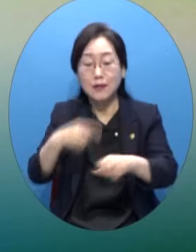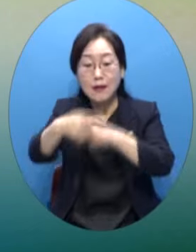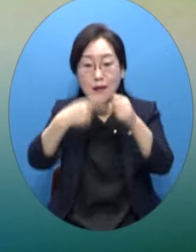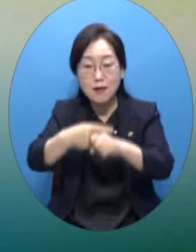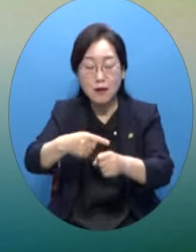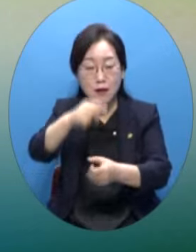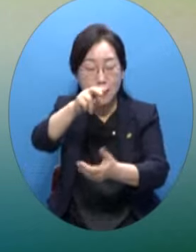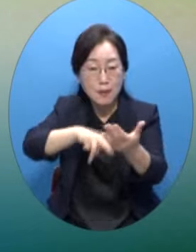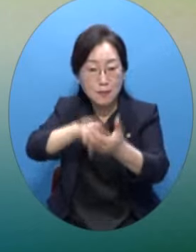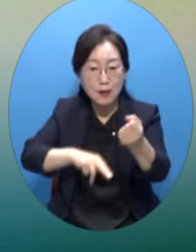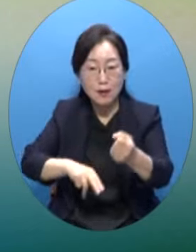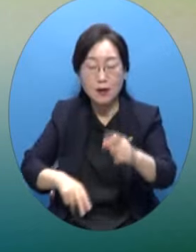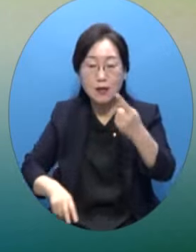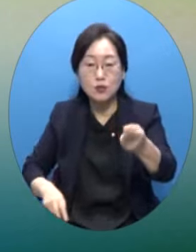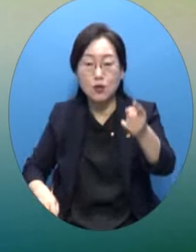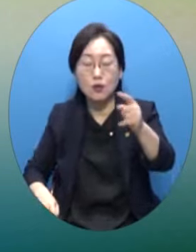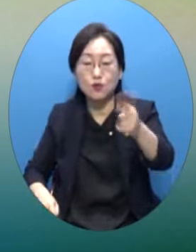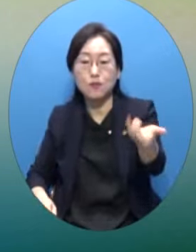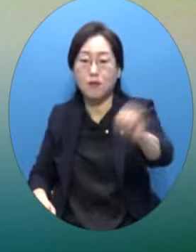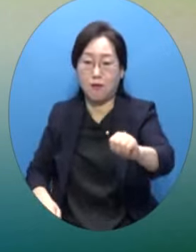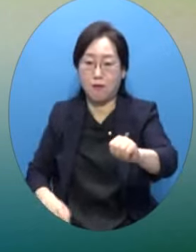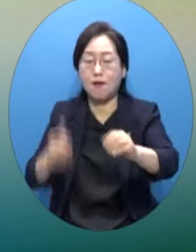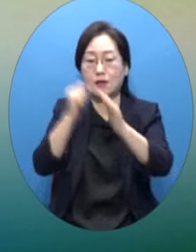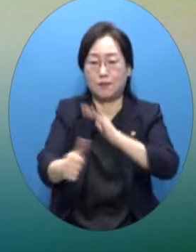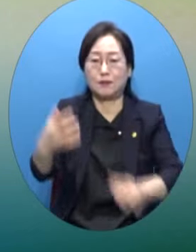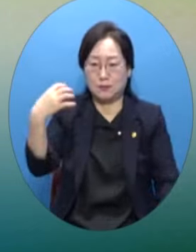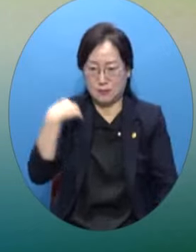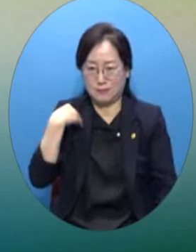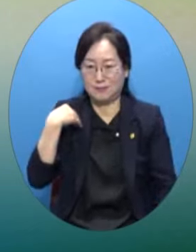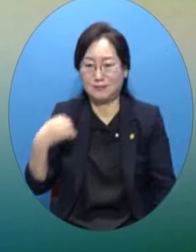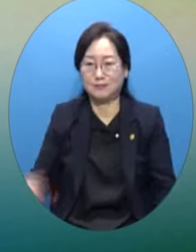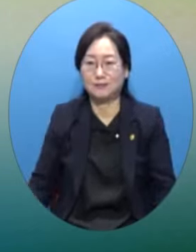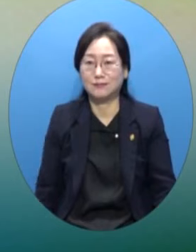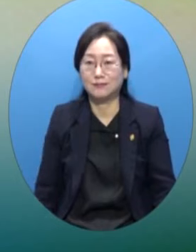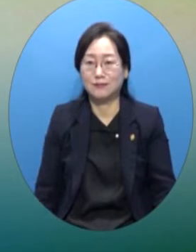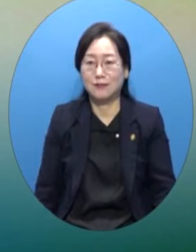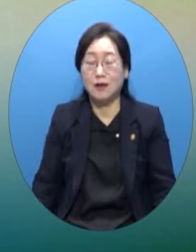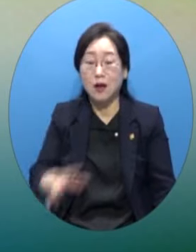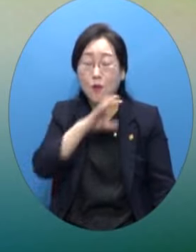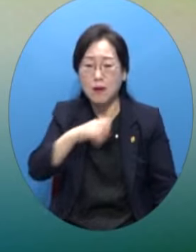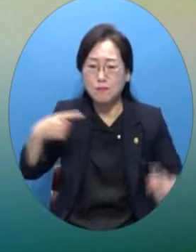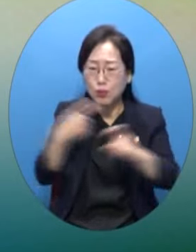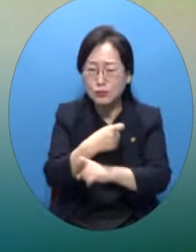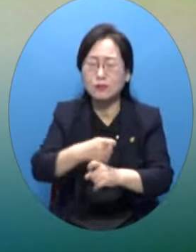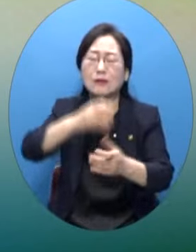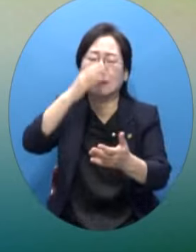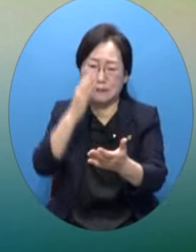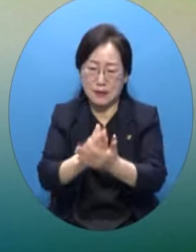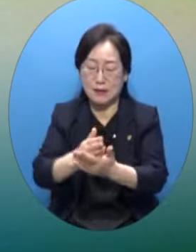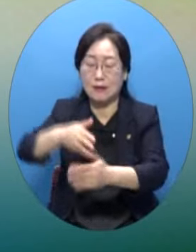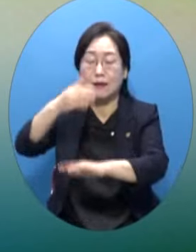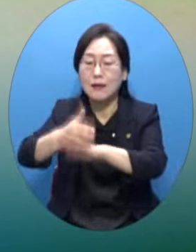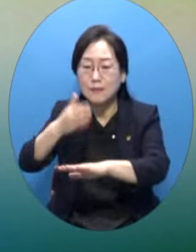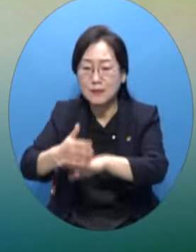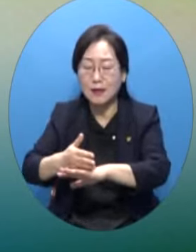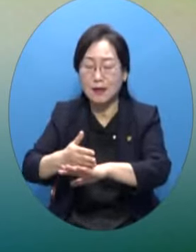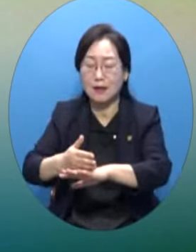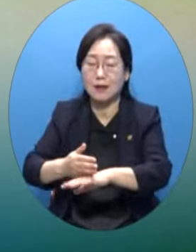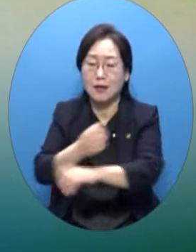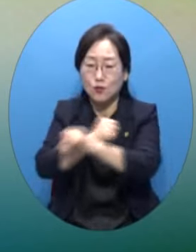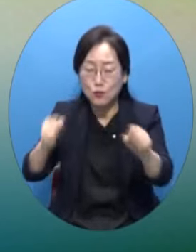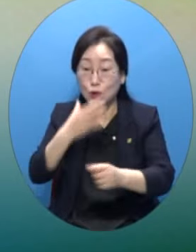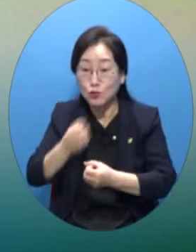매출 1600억이 넘는 곳에 대표로 일하고 있습니다. 원망과 복수 대신 감사와 용서로